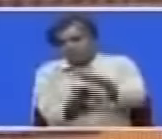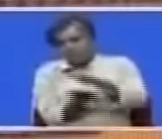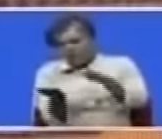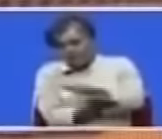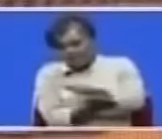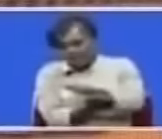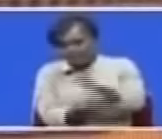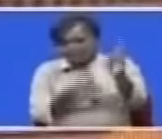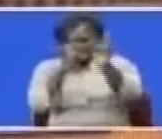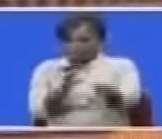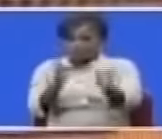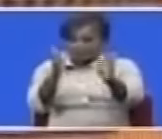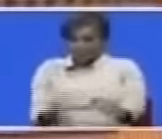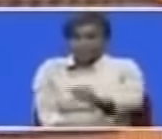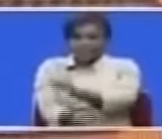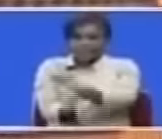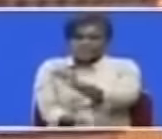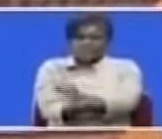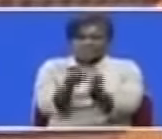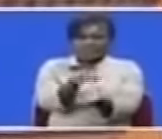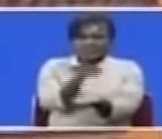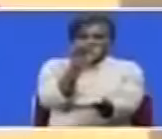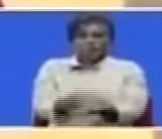hiyo. Kamchemenza na maelezo zaidi.